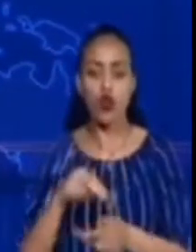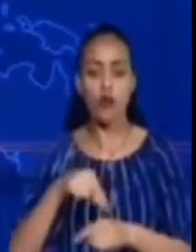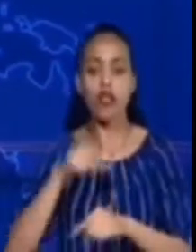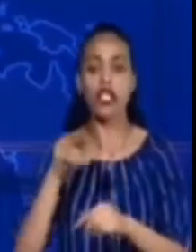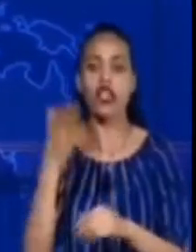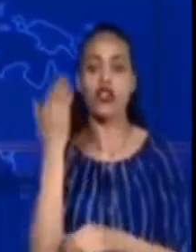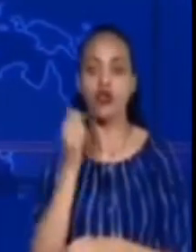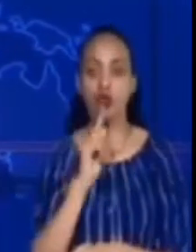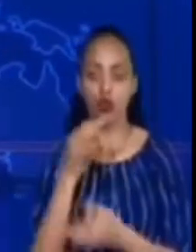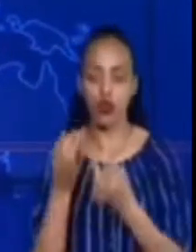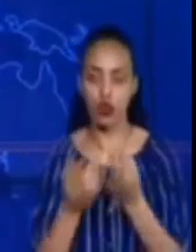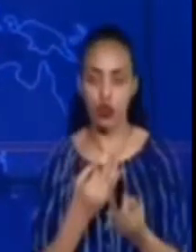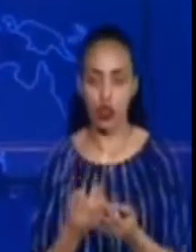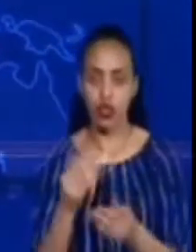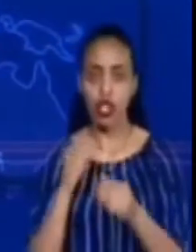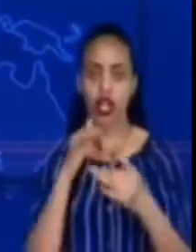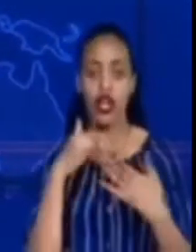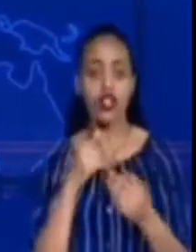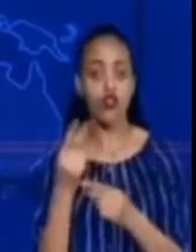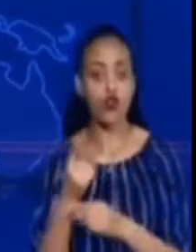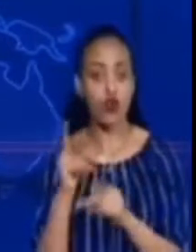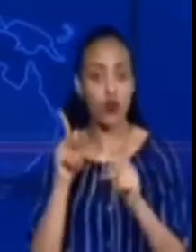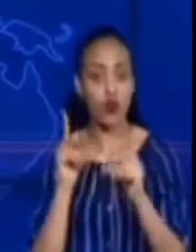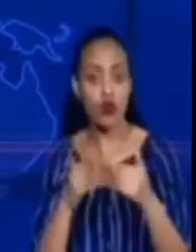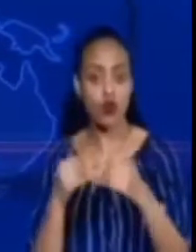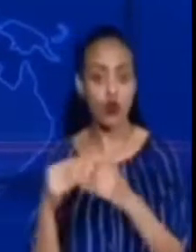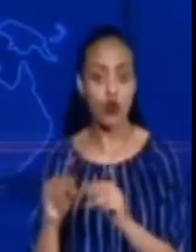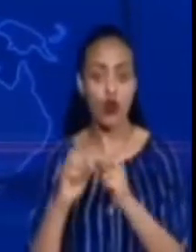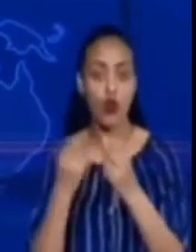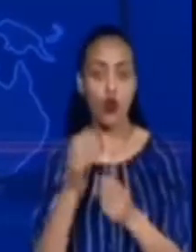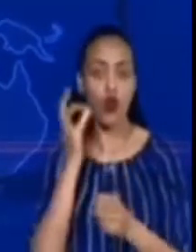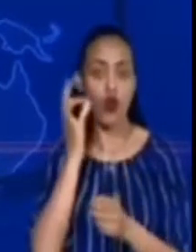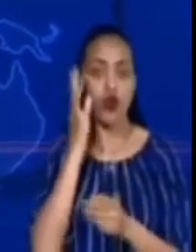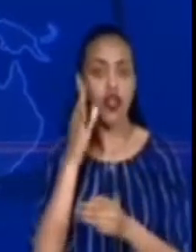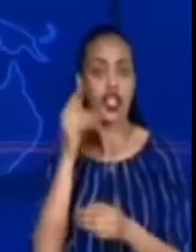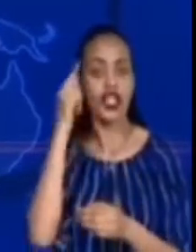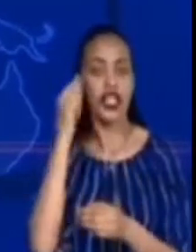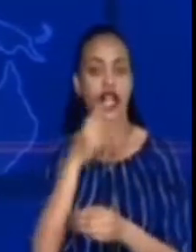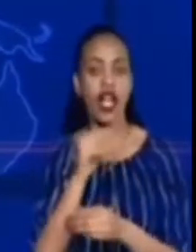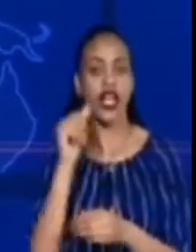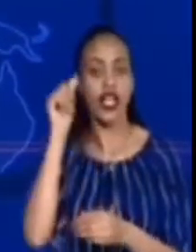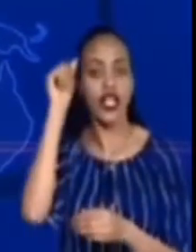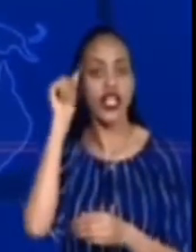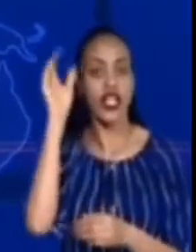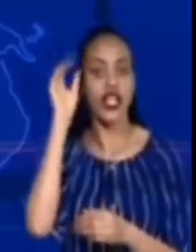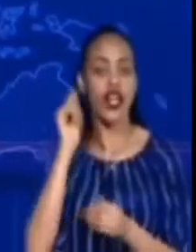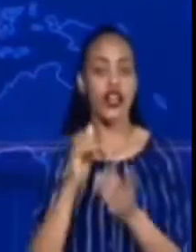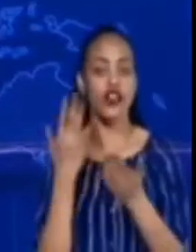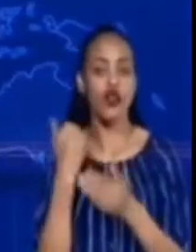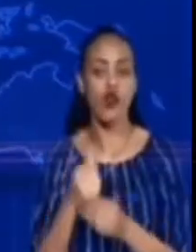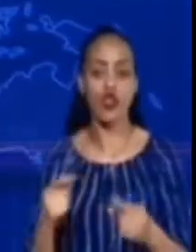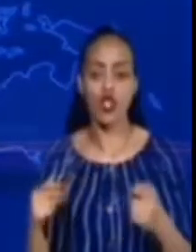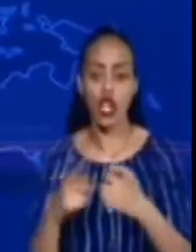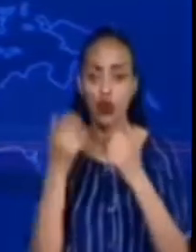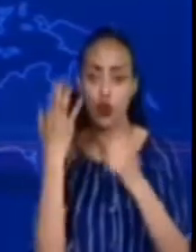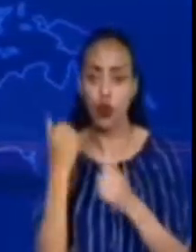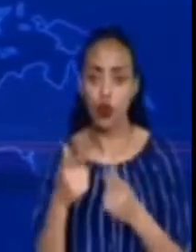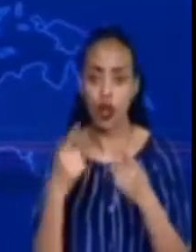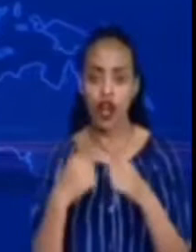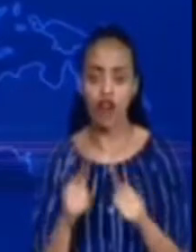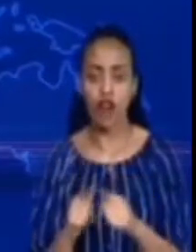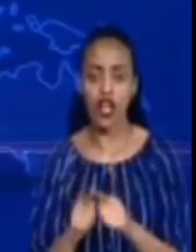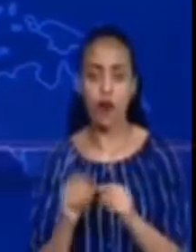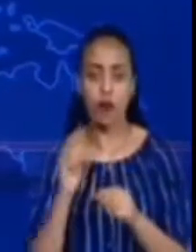ሊሞት ነበረ ዛሬ። ይኸው ውሃውን ግጥም አድርጎ አልቻለም። ይኸው ዘመድኩን ሞቶ